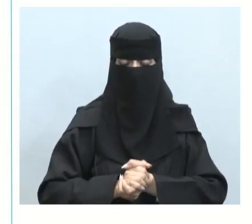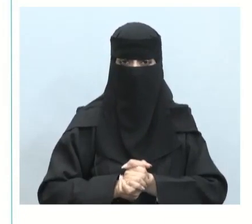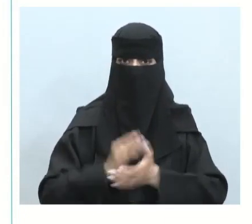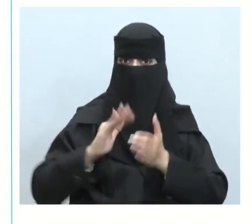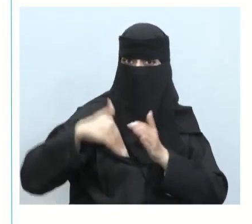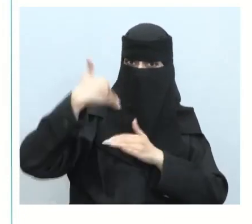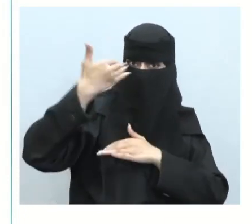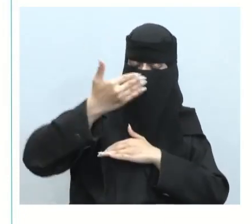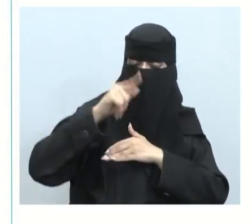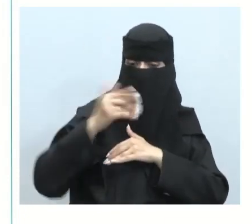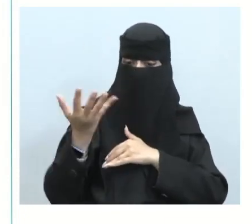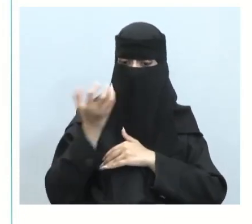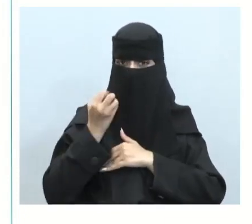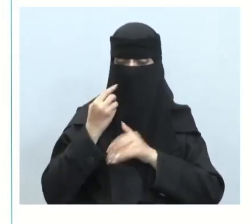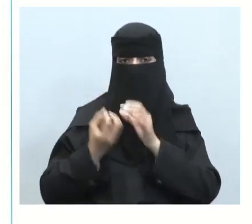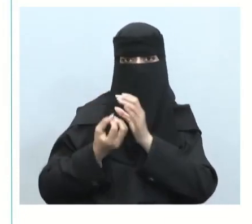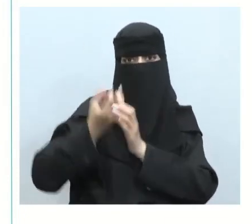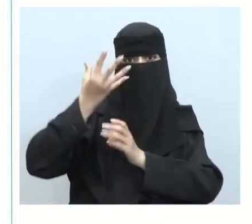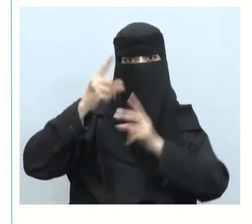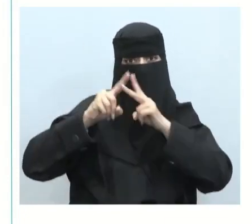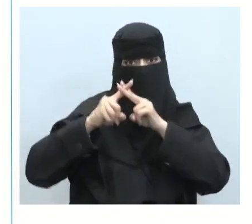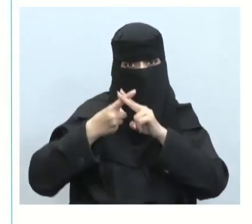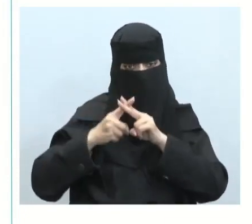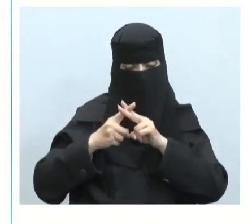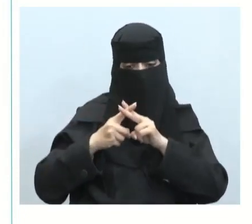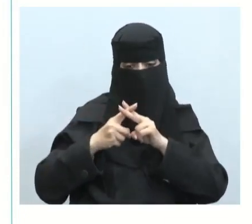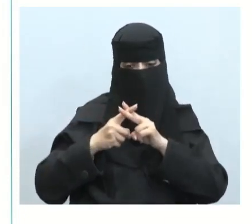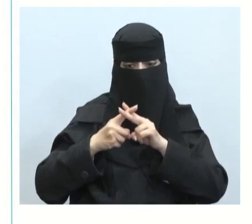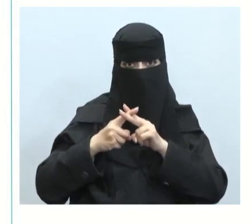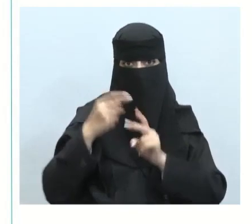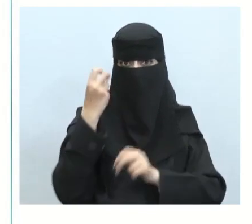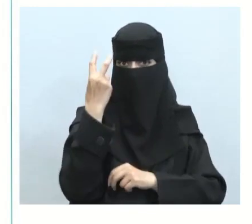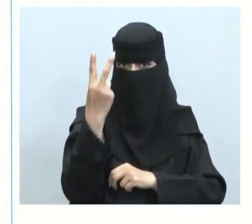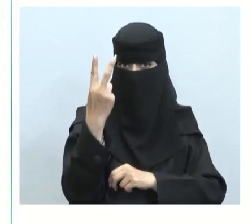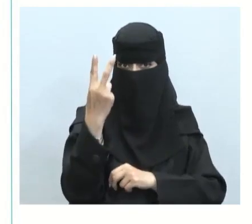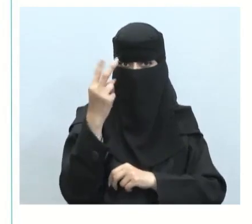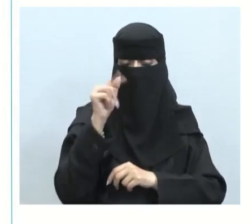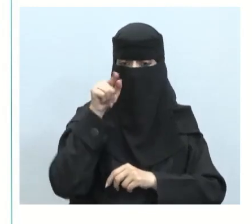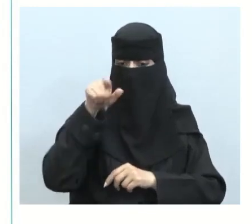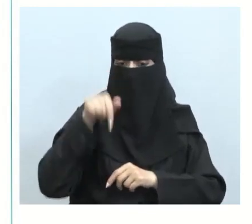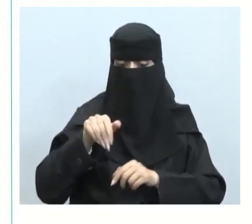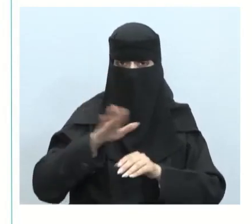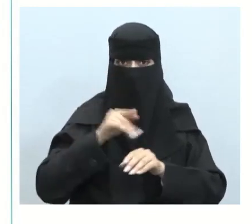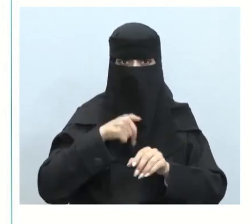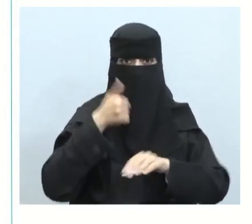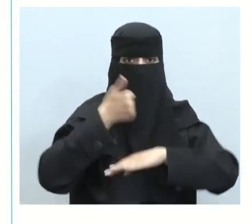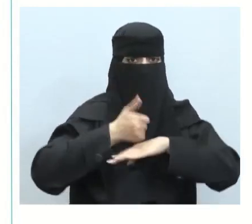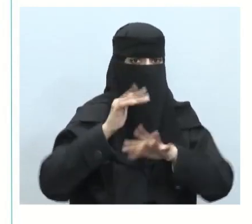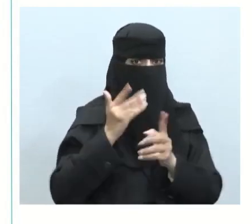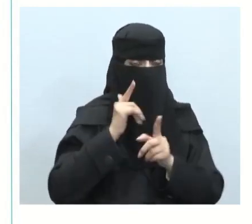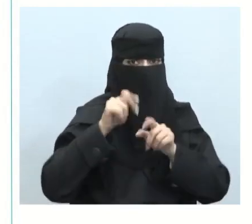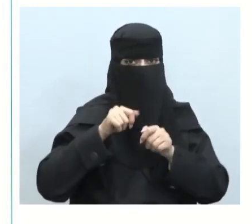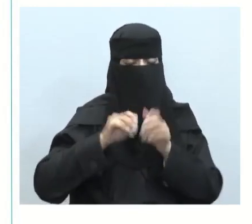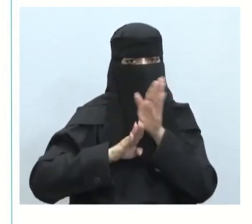بعد ذلك اتتنا الثوره الصناعيه الثانيه وهي تعتمد على التقنيه اذا